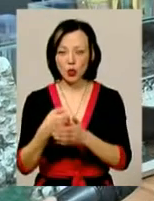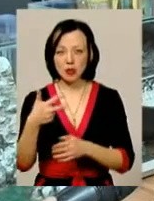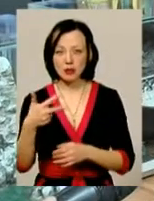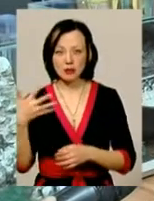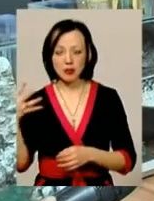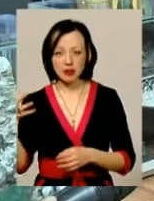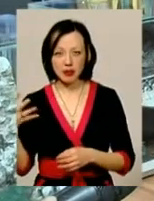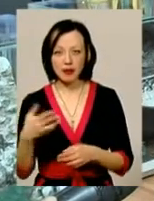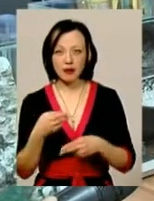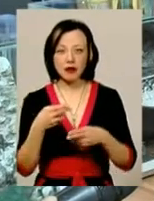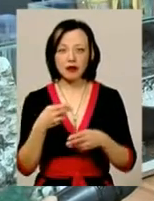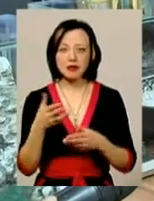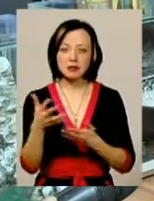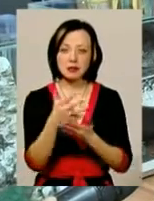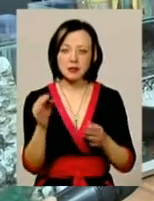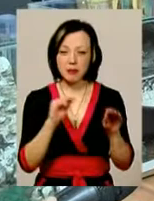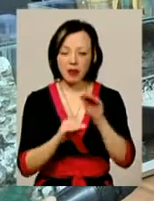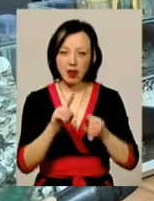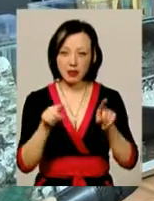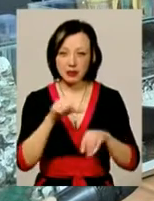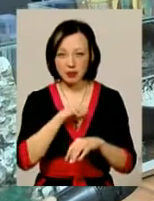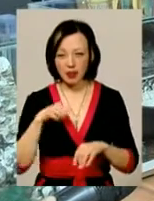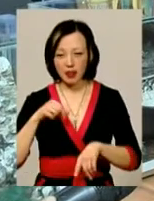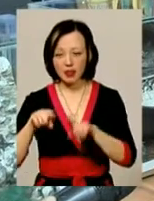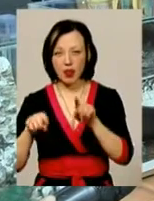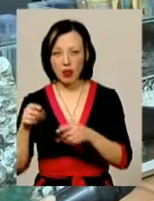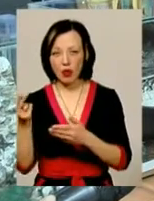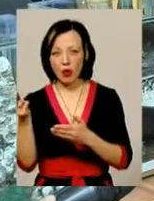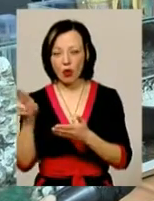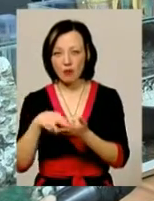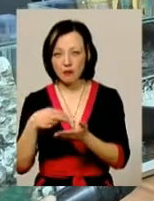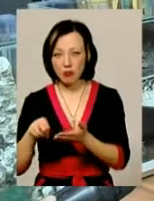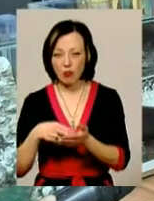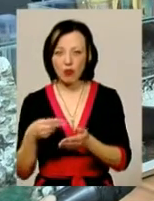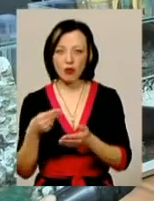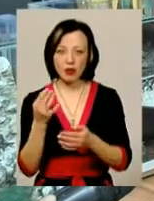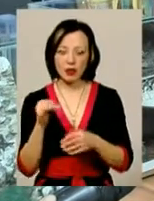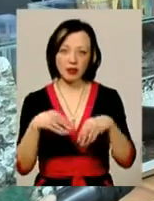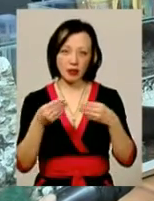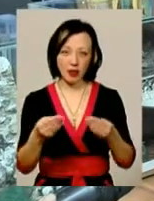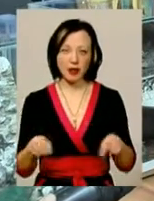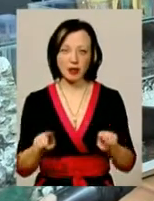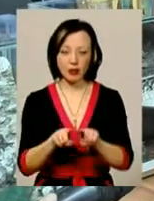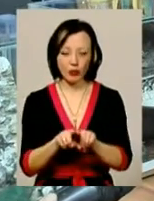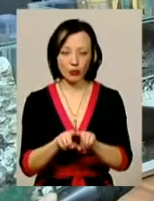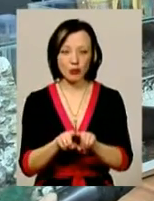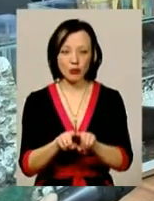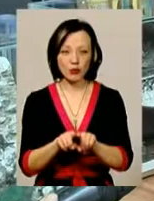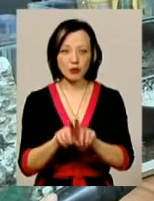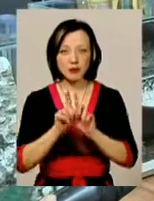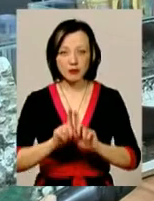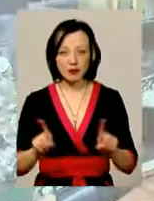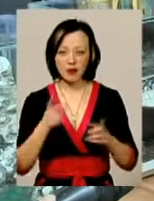він збирає самостійно, а деякий він розфарбовує і надає їм таку